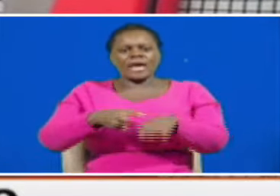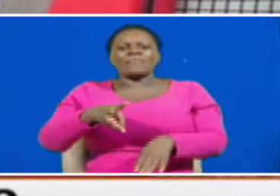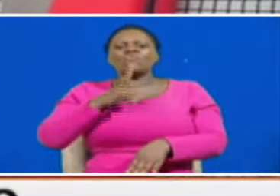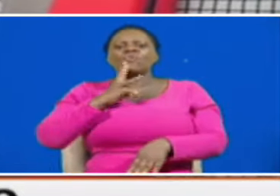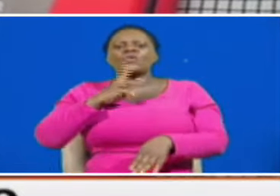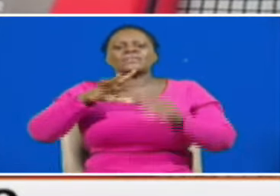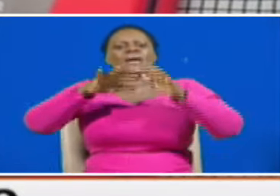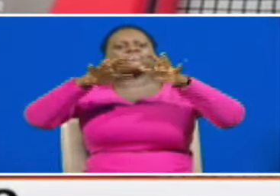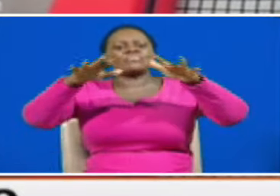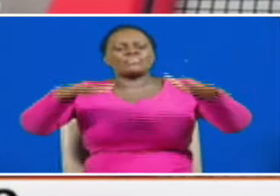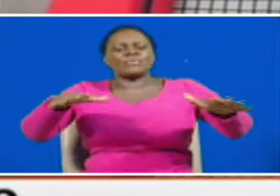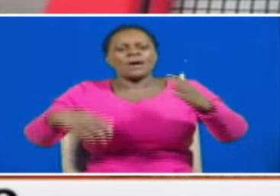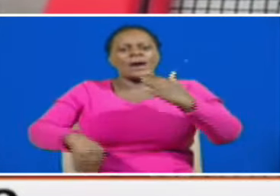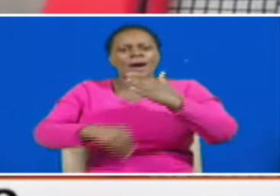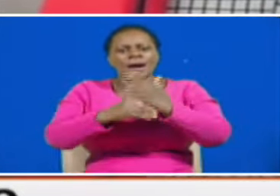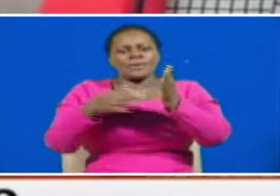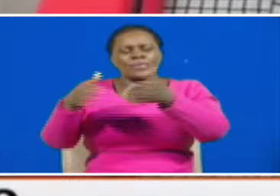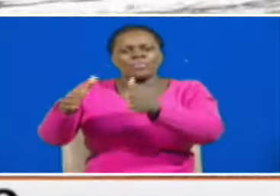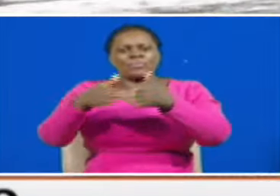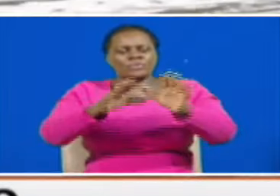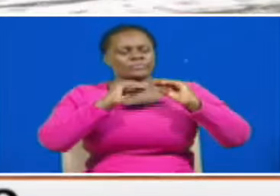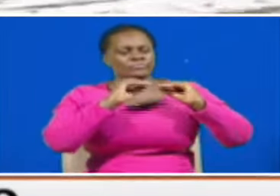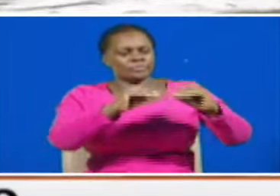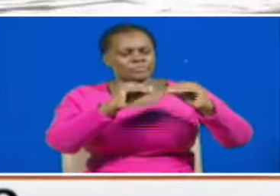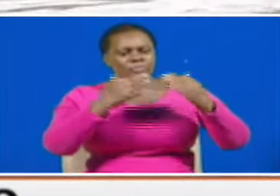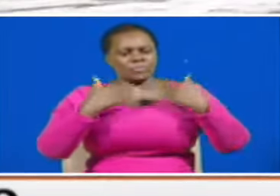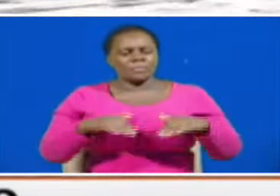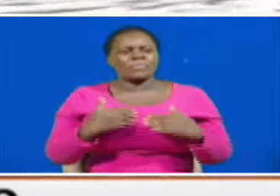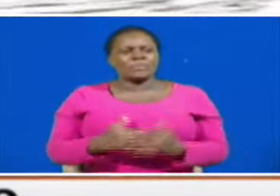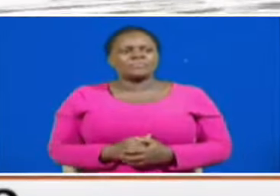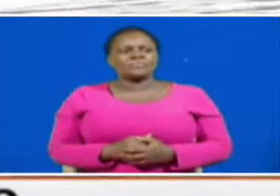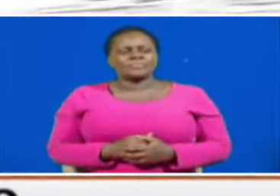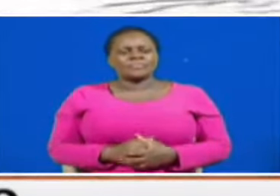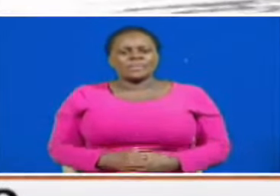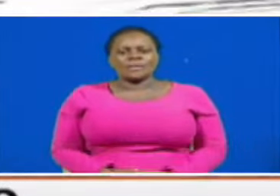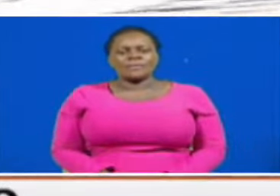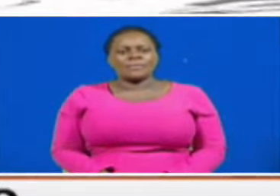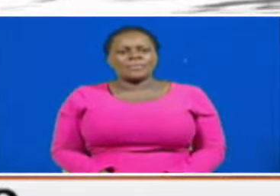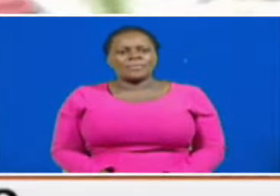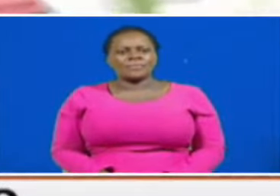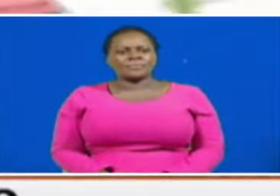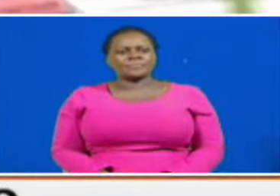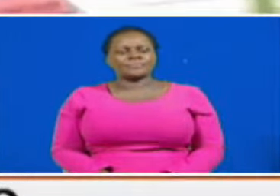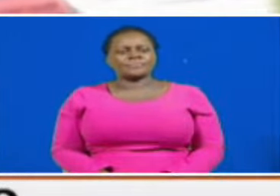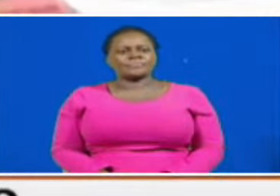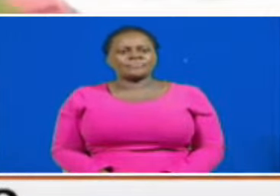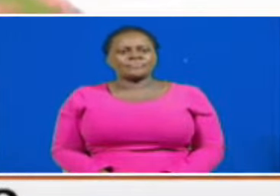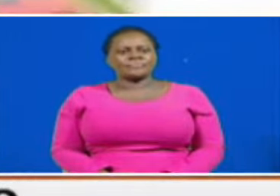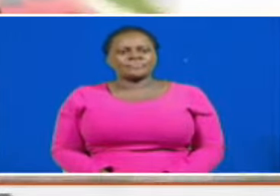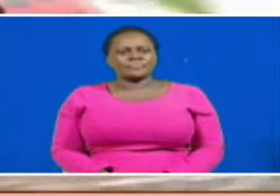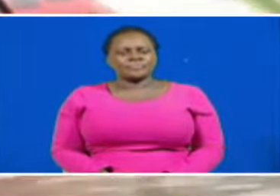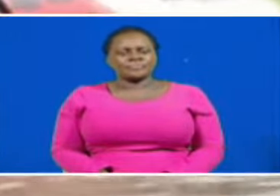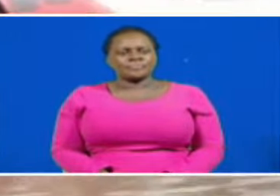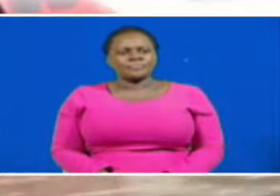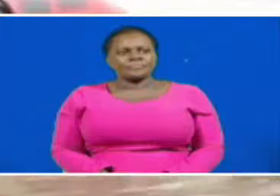course increase chances of saving lives. Bramwell Bwire, Kete News.